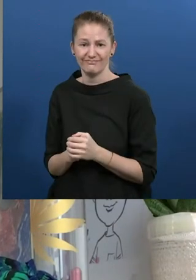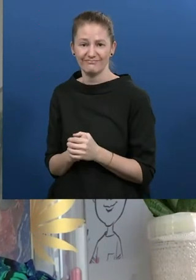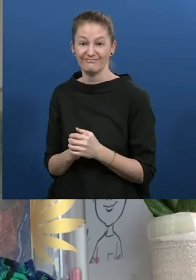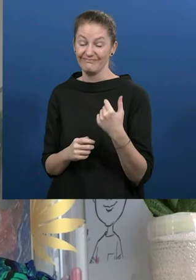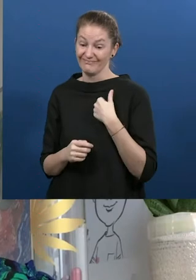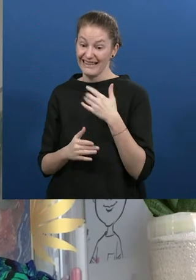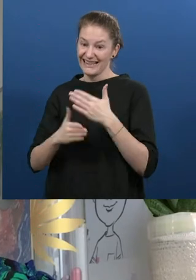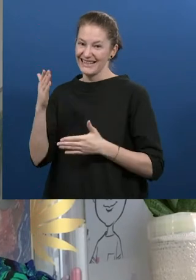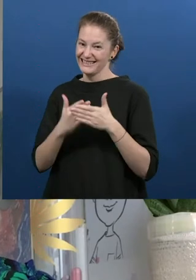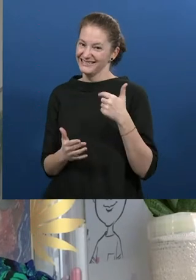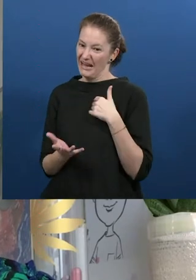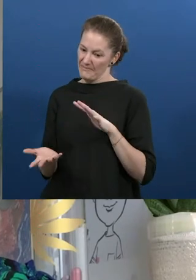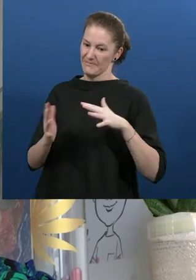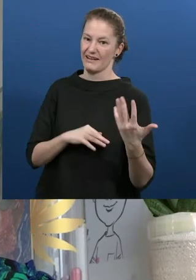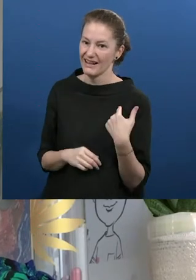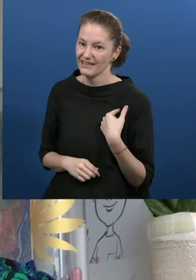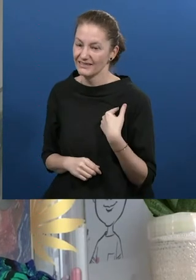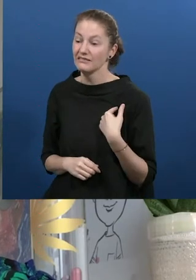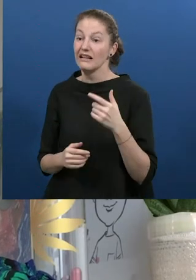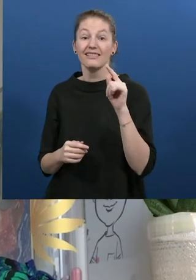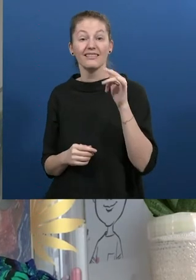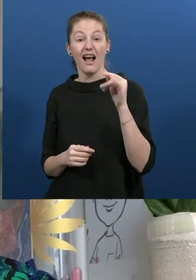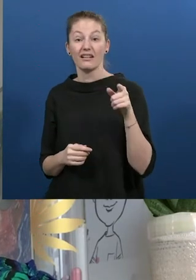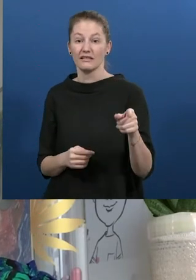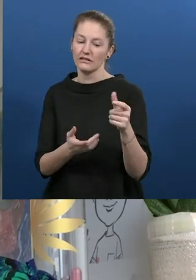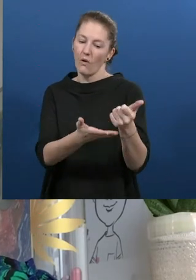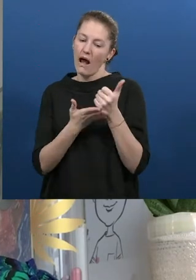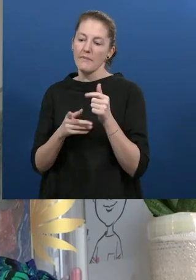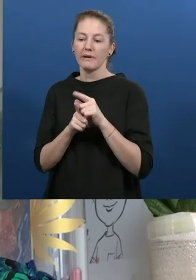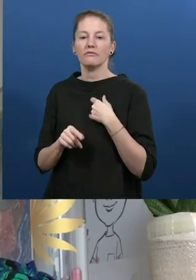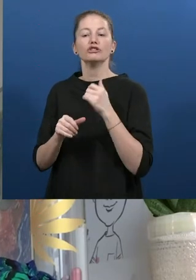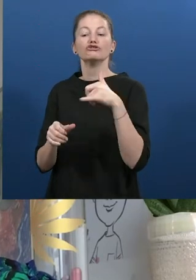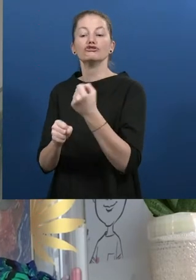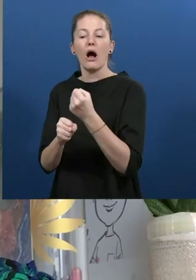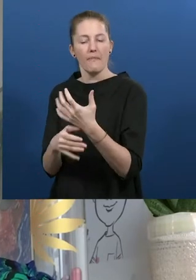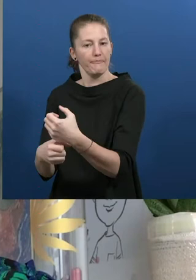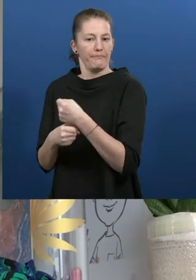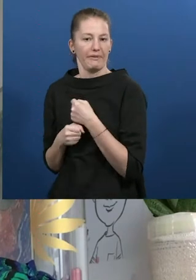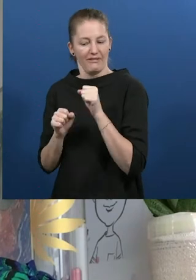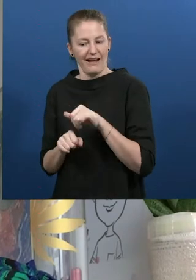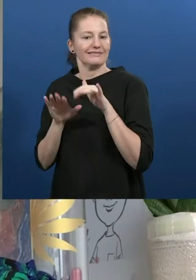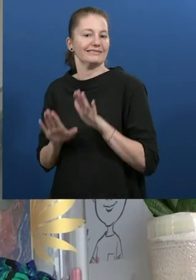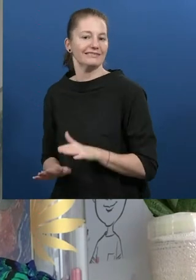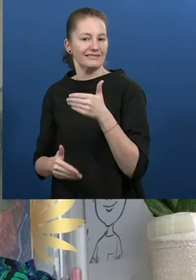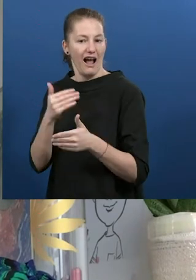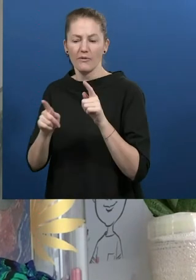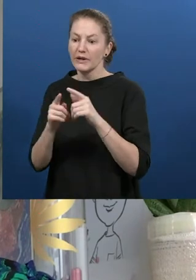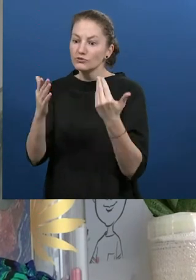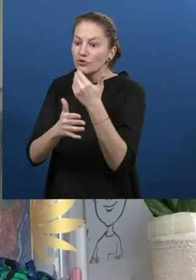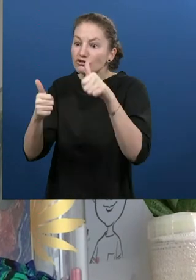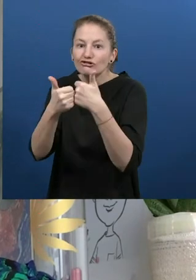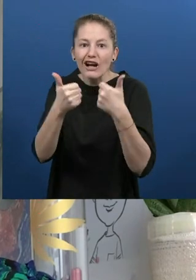m'ont permis de garder ma fonction et même de relever de nouveaux challenges que je ne pensais même pas que ça soit